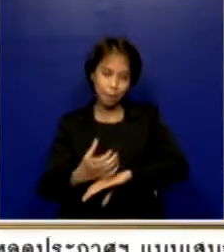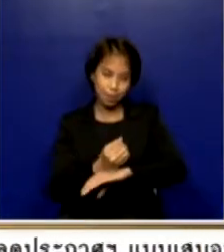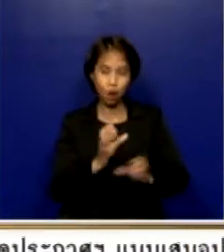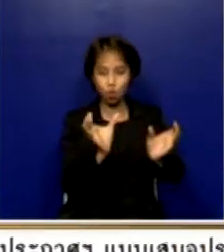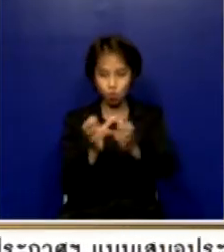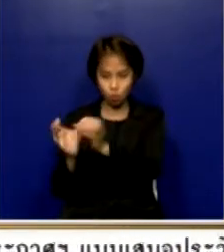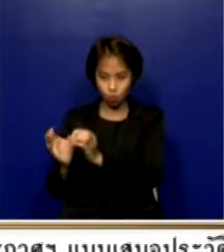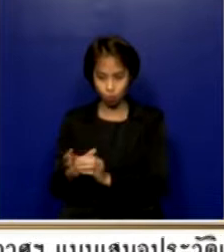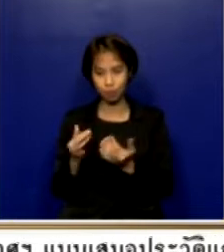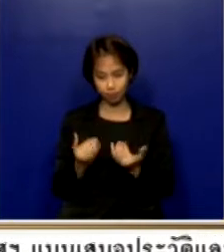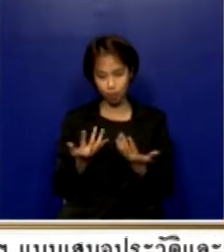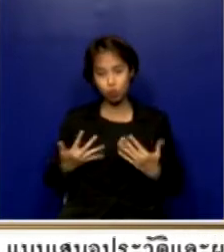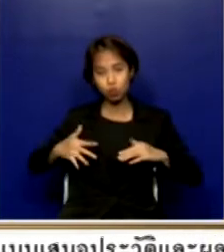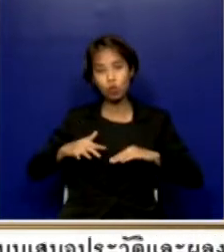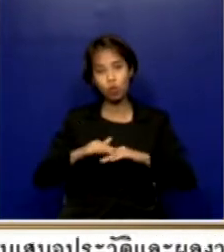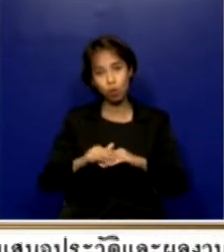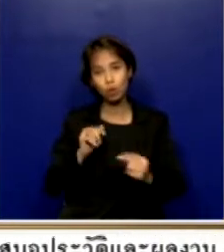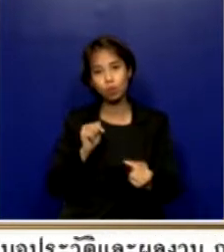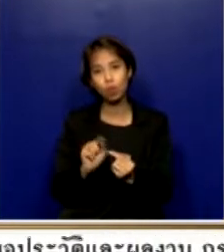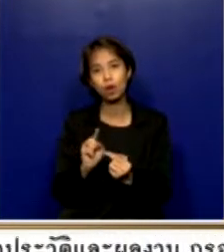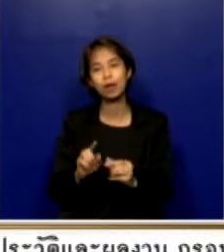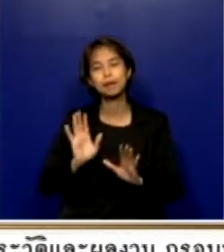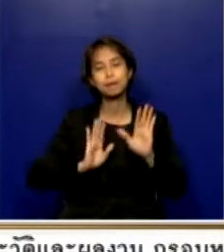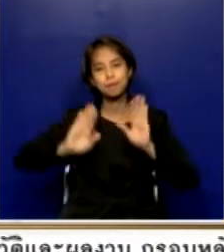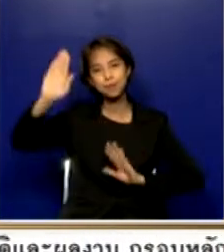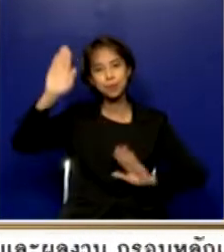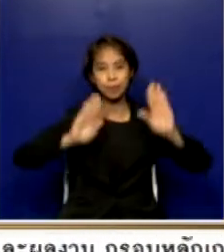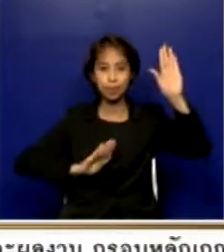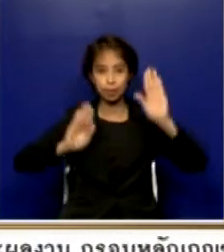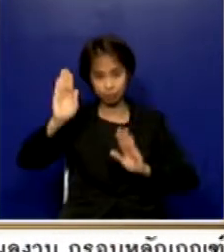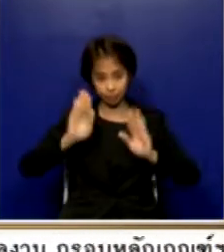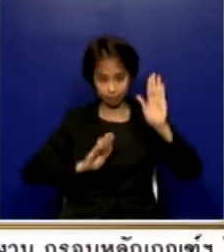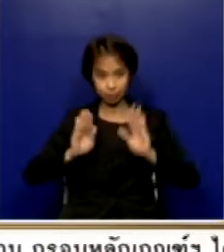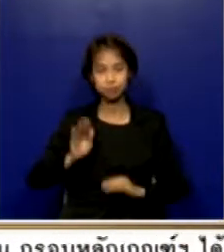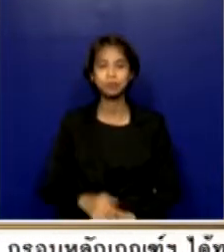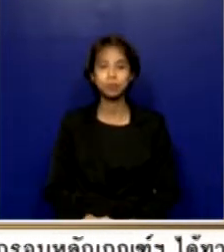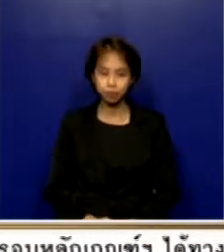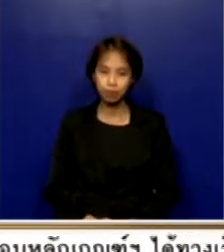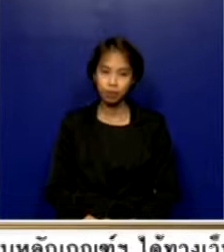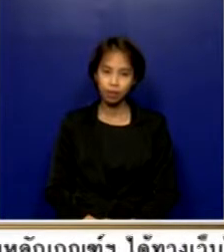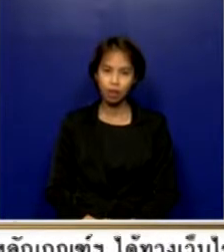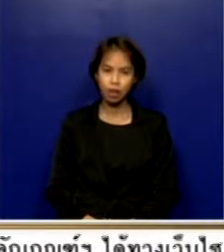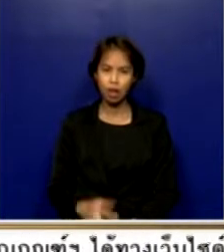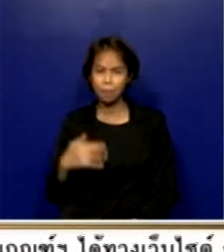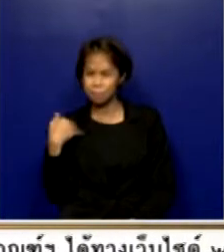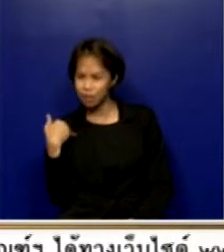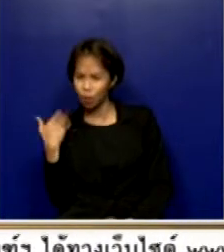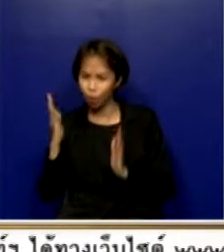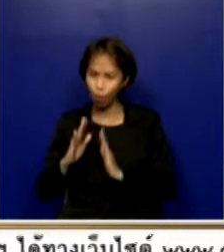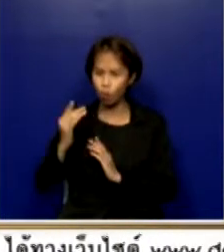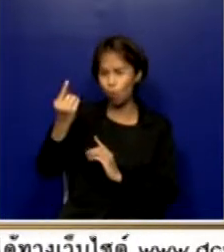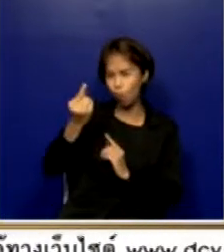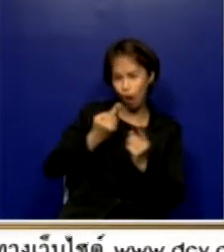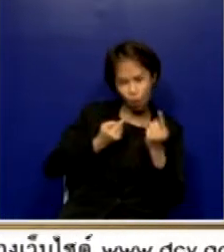พร้อมและก็คนเนี่ยมีกระแสข่าวมาก่อนหน้านี้ว่าจะถูกคนในพรรคร่วมรัฐบาลโดยเฉพาะพรรคพลังประชารัฐเทด้วยการโหวตให้คะแนน